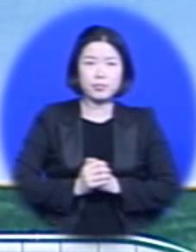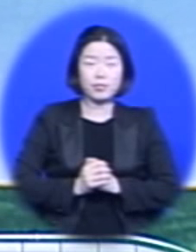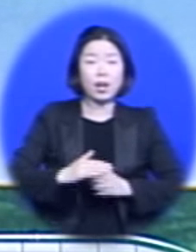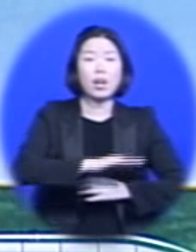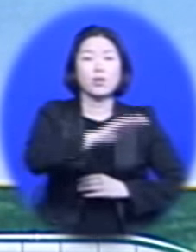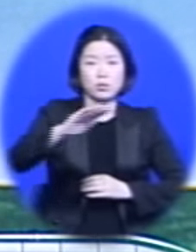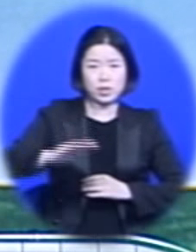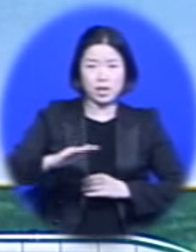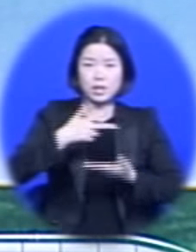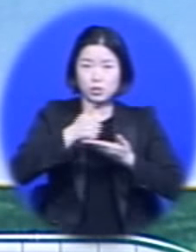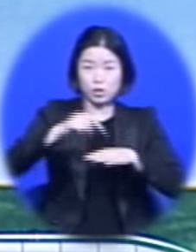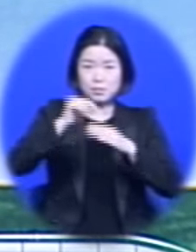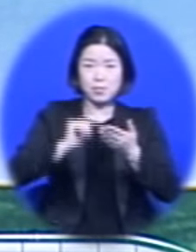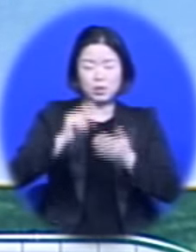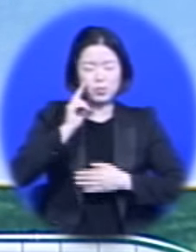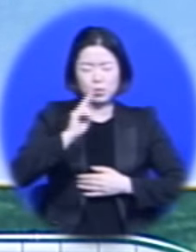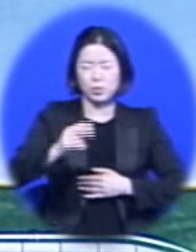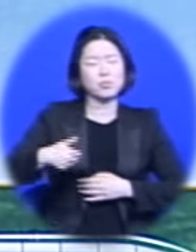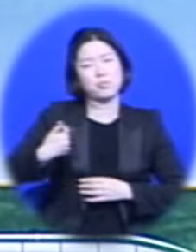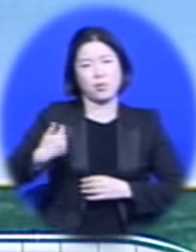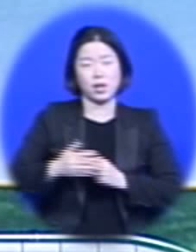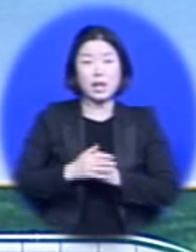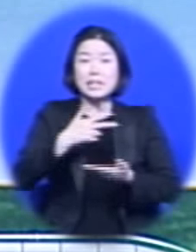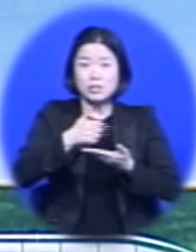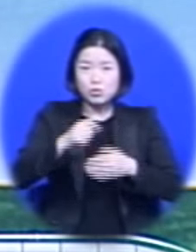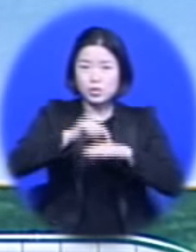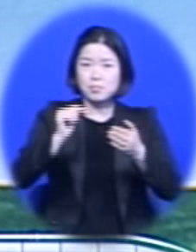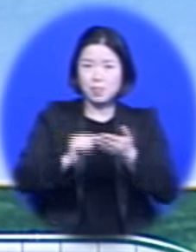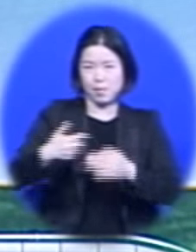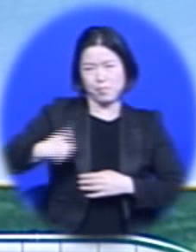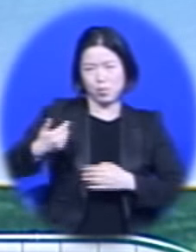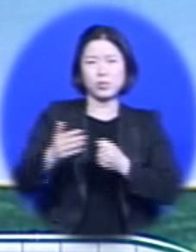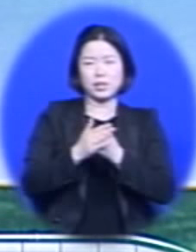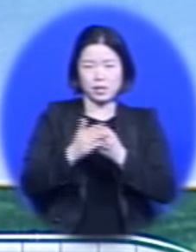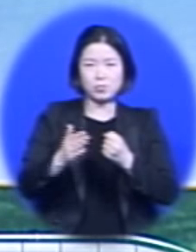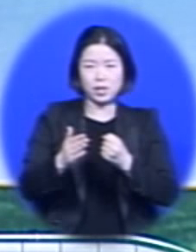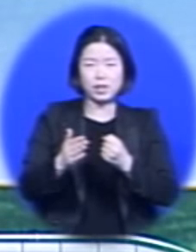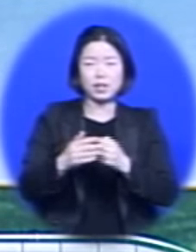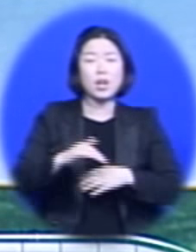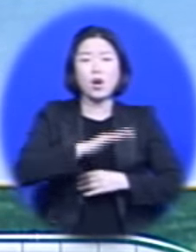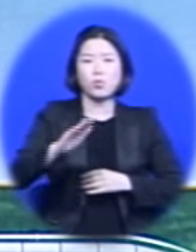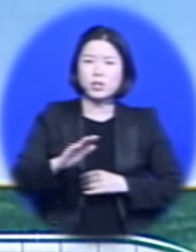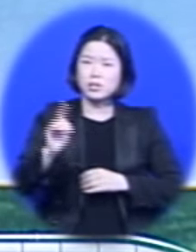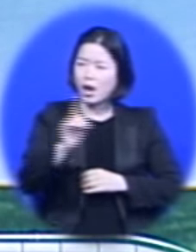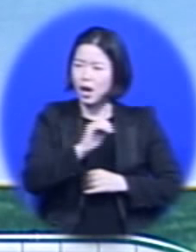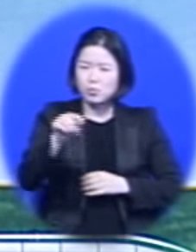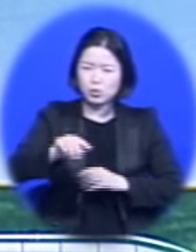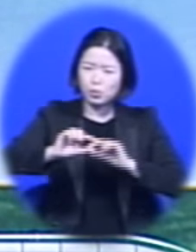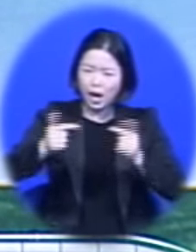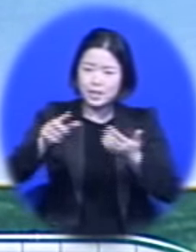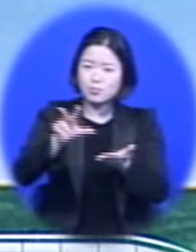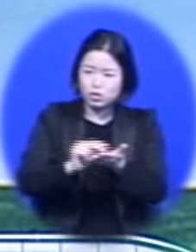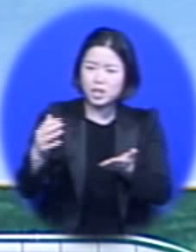우리가 주님의 마음을 너무 모르는 거예요. 주님의 마음을 모르니까, 그러니까 우리는 아무것도 아닌 문제를